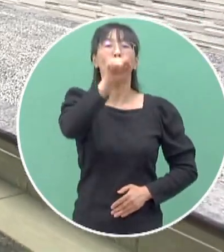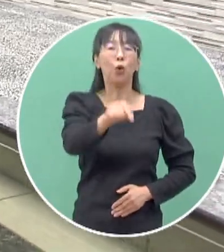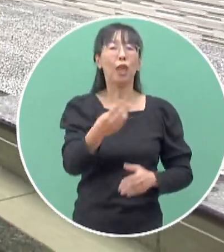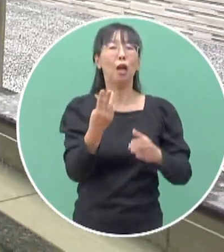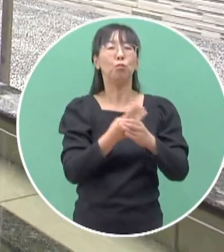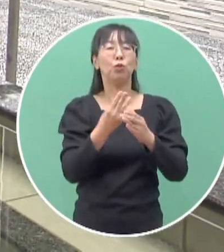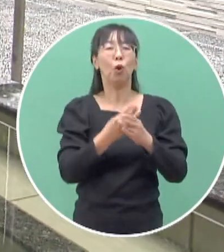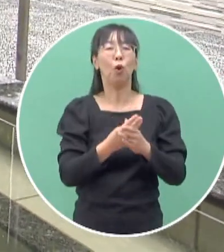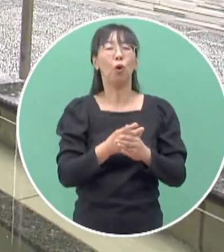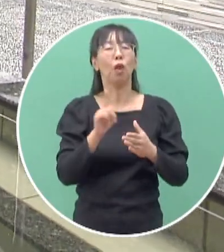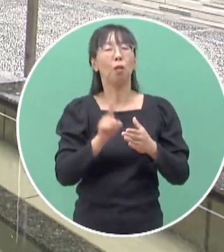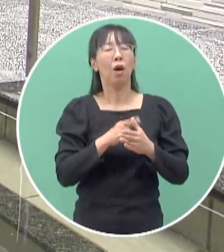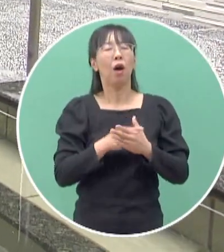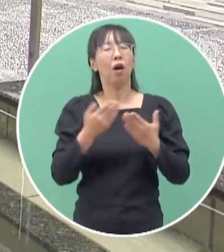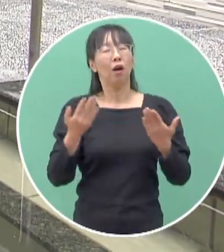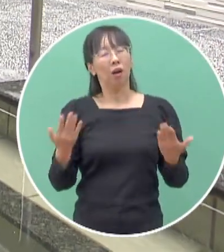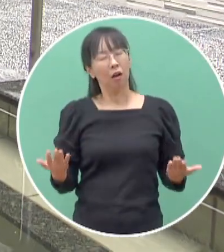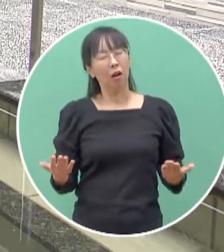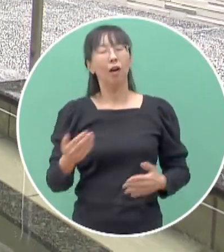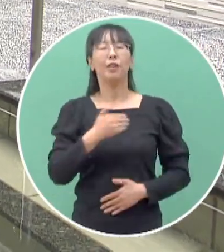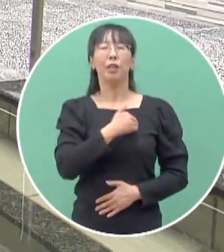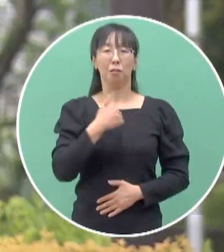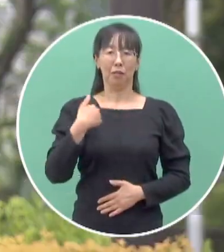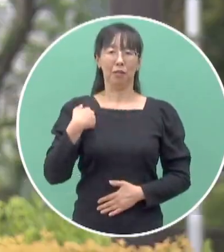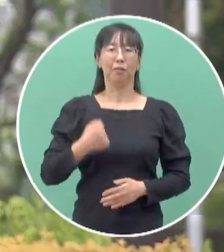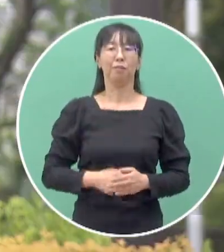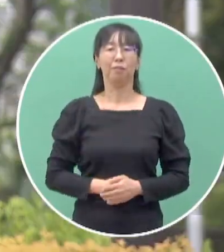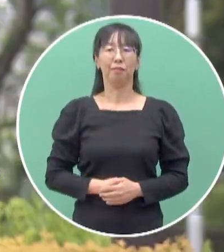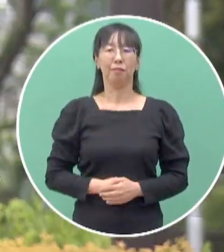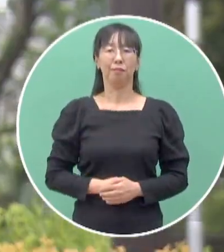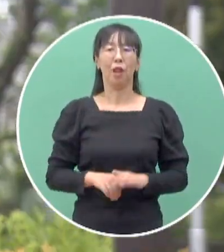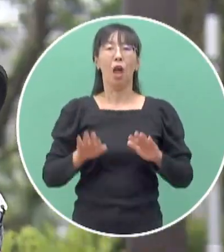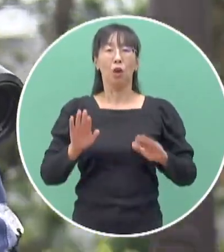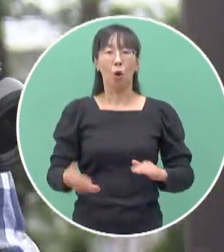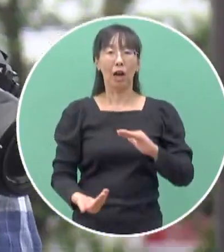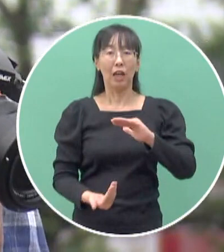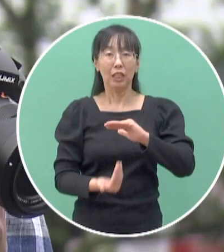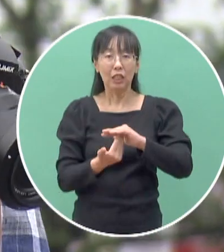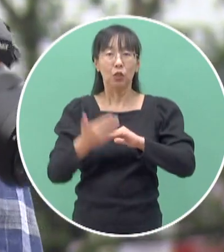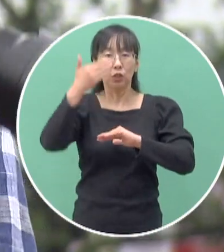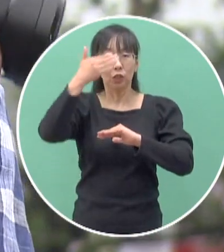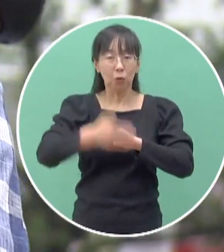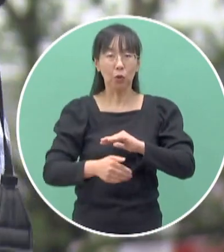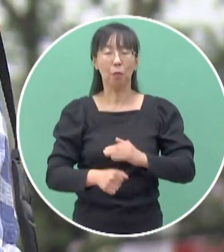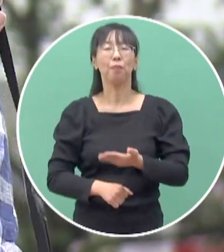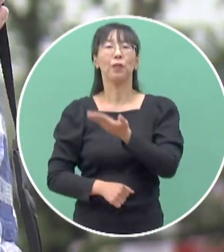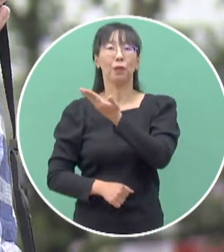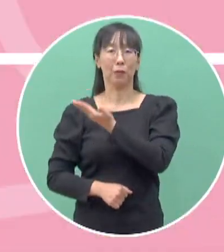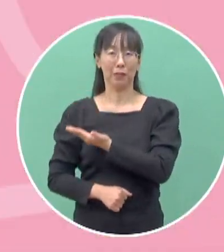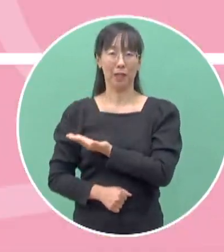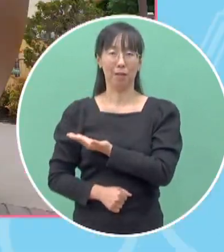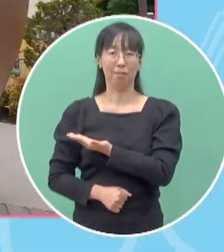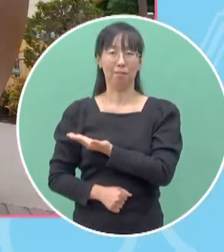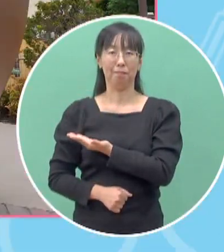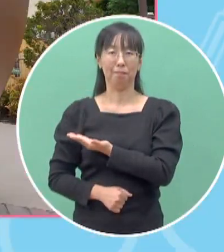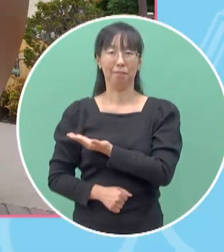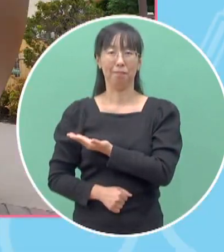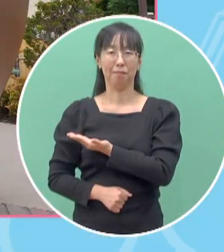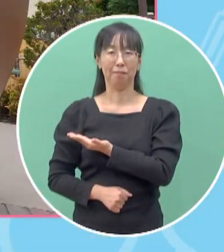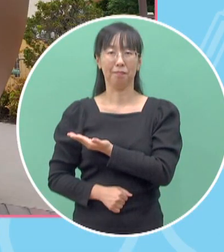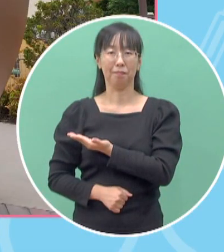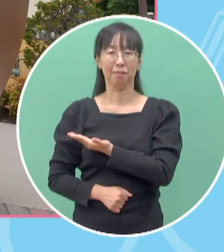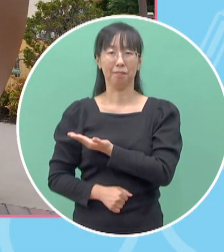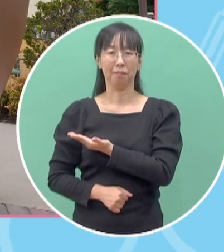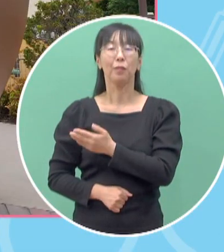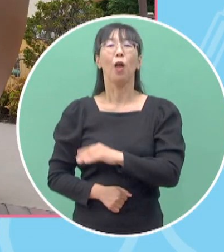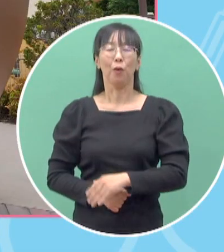疲れを癒すことができますよ。 今回のイチオシフォトはこちら。